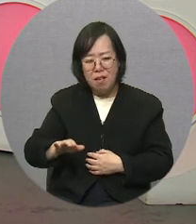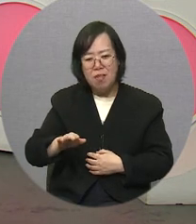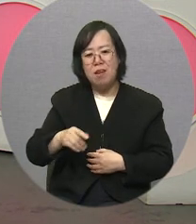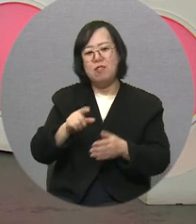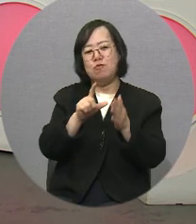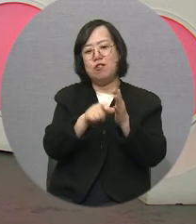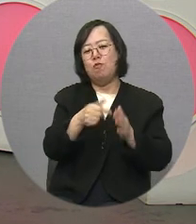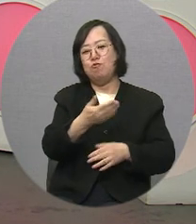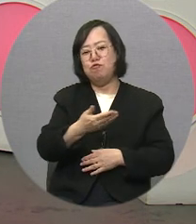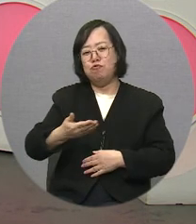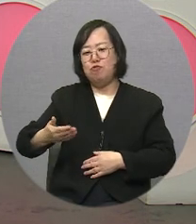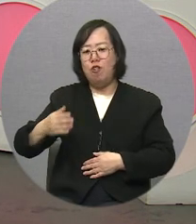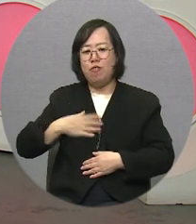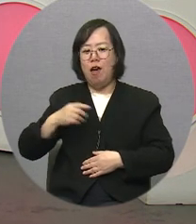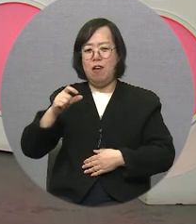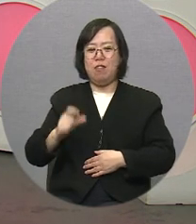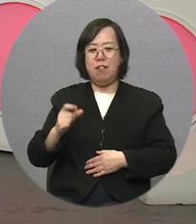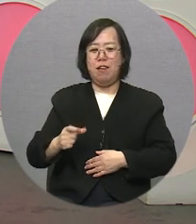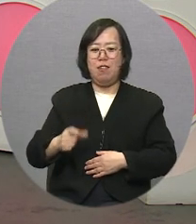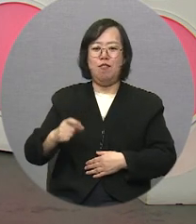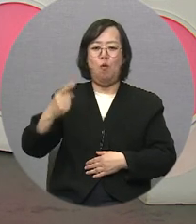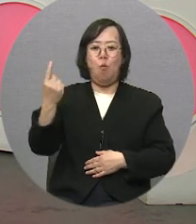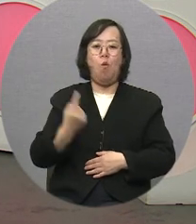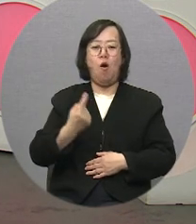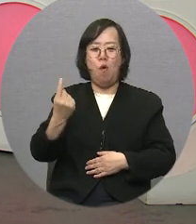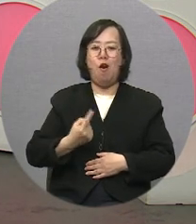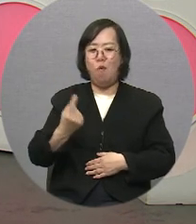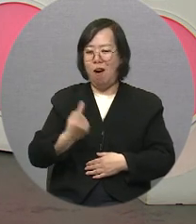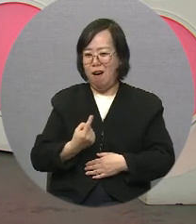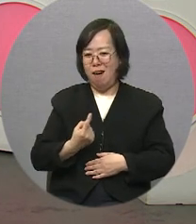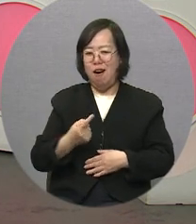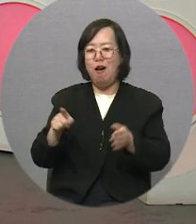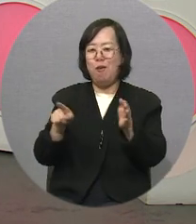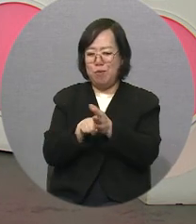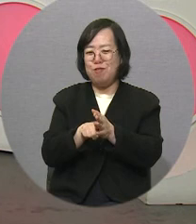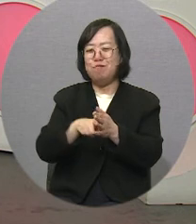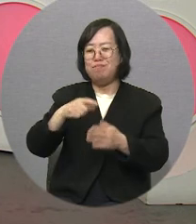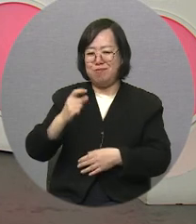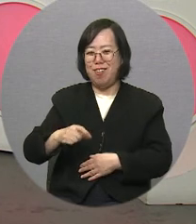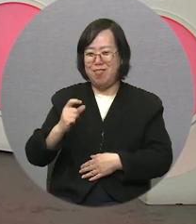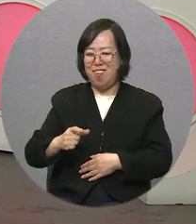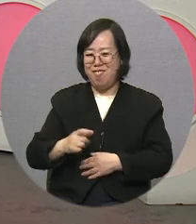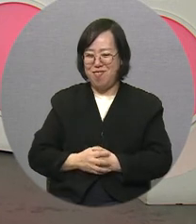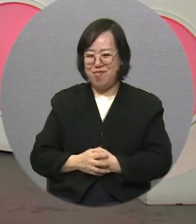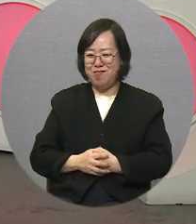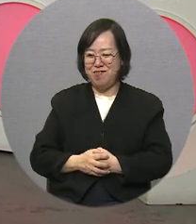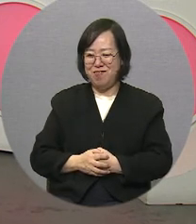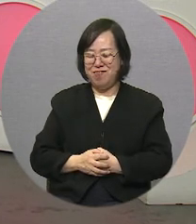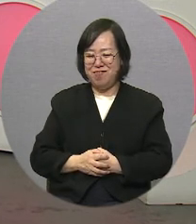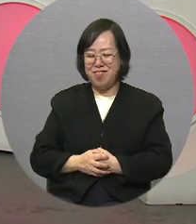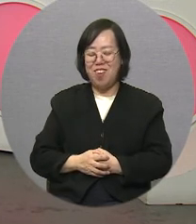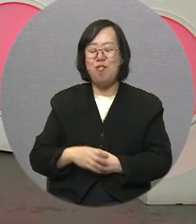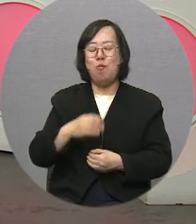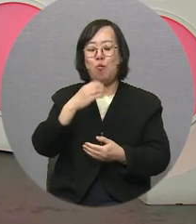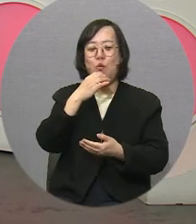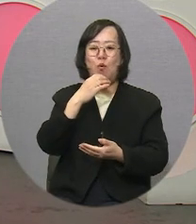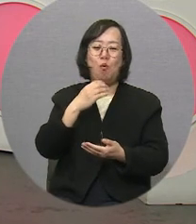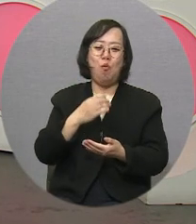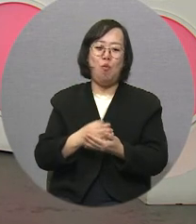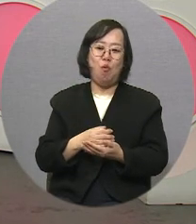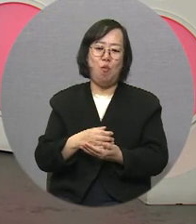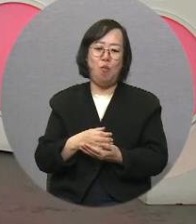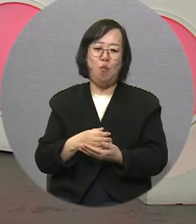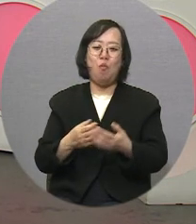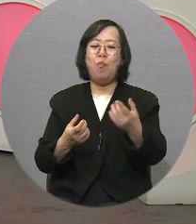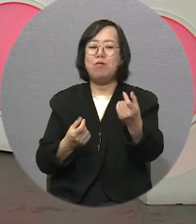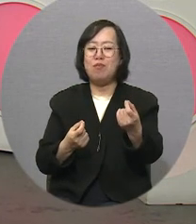것 같습니다. 라는 오늘의 또 감동 사연이네요. 아, 그래요. 네. 전 주제가 인연인데 네. 우리 현서 씨 인연을